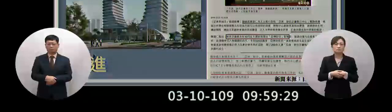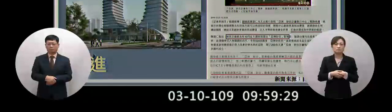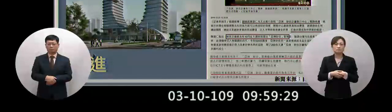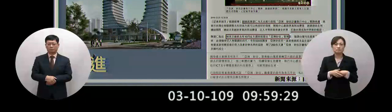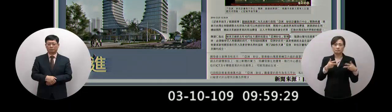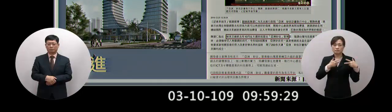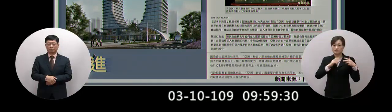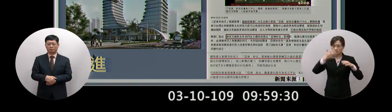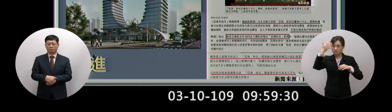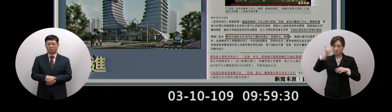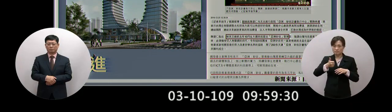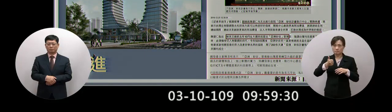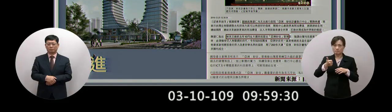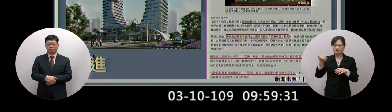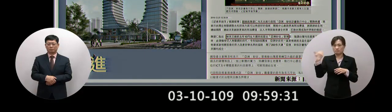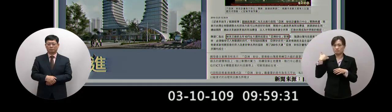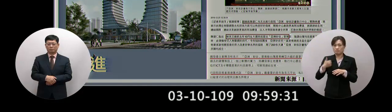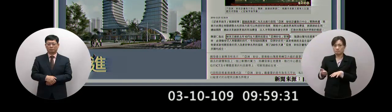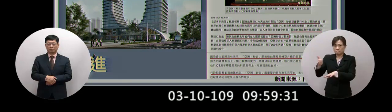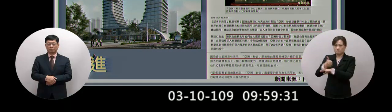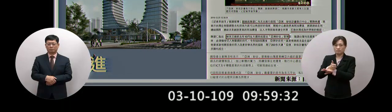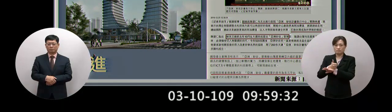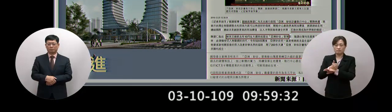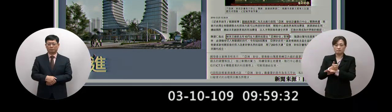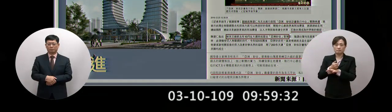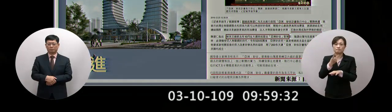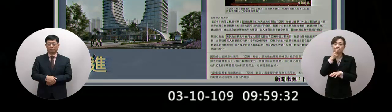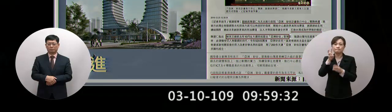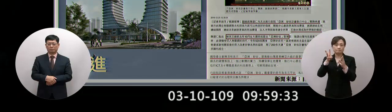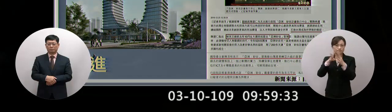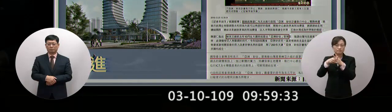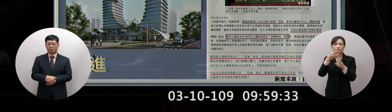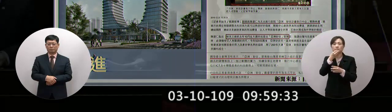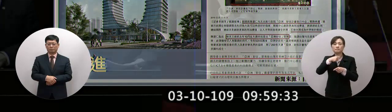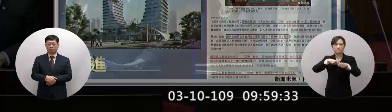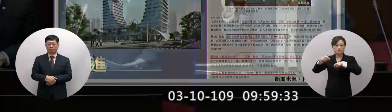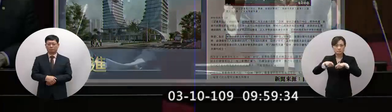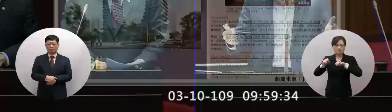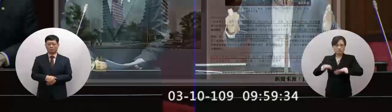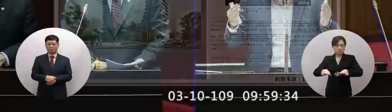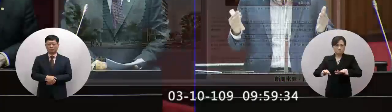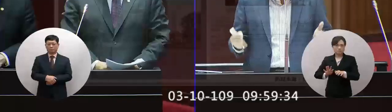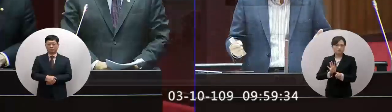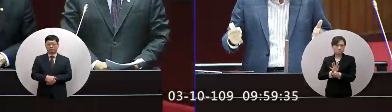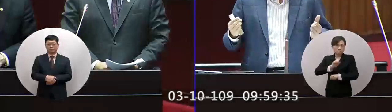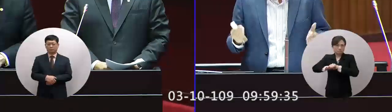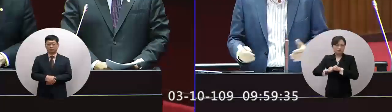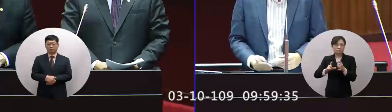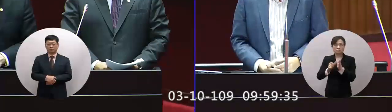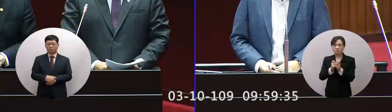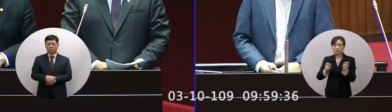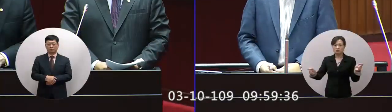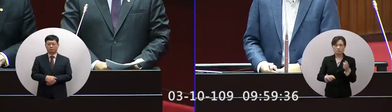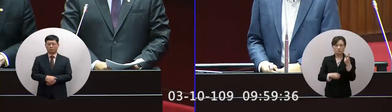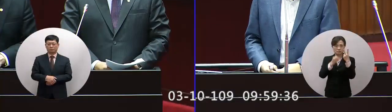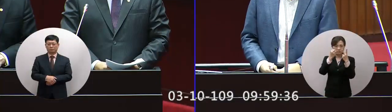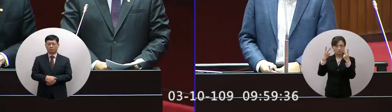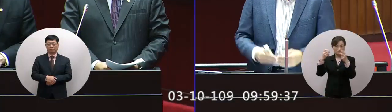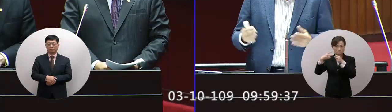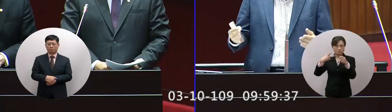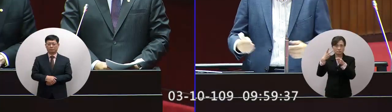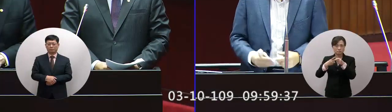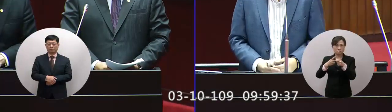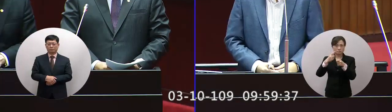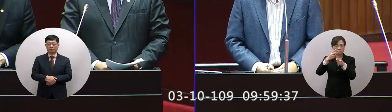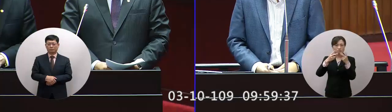统上一届上任亚洲矽谷计划，现在推了很久，在2020年的重点的计划